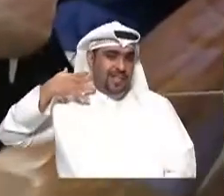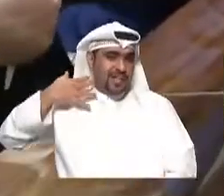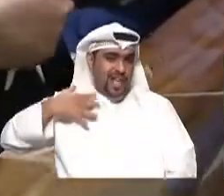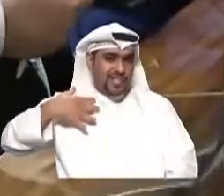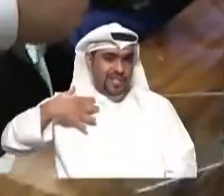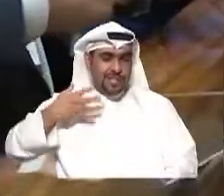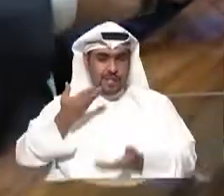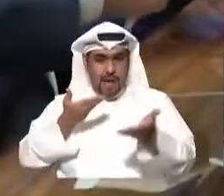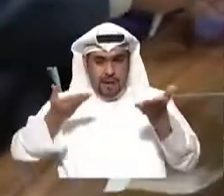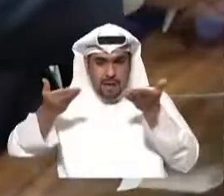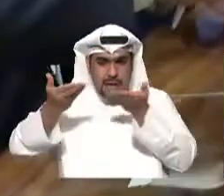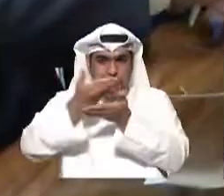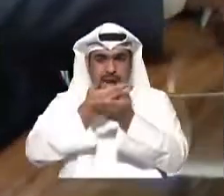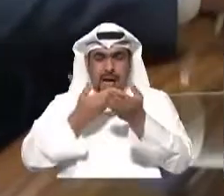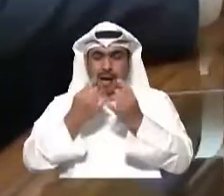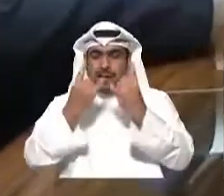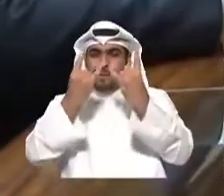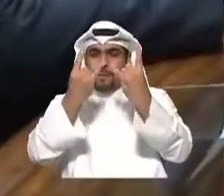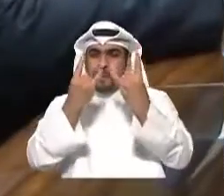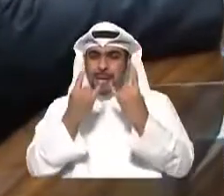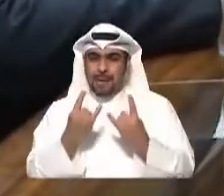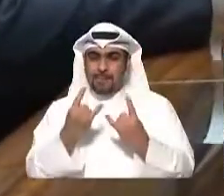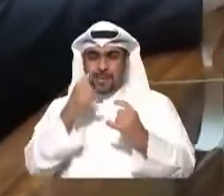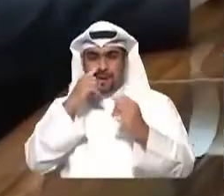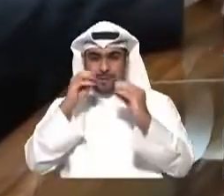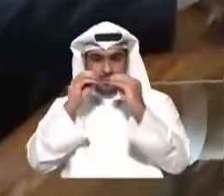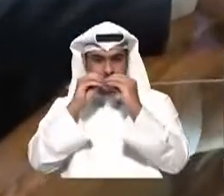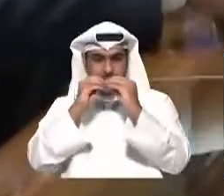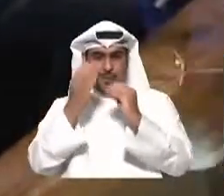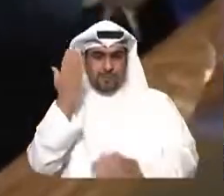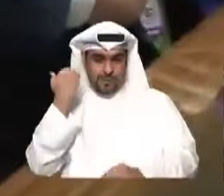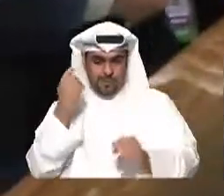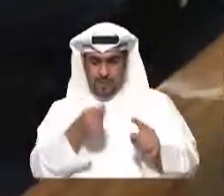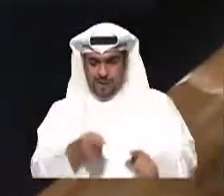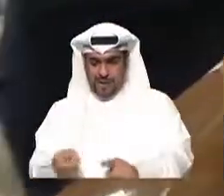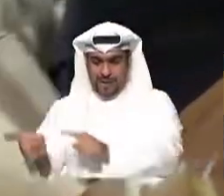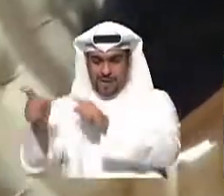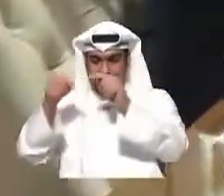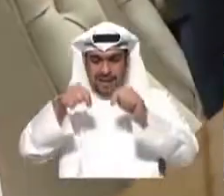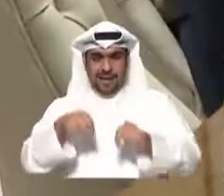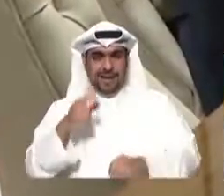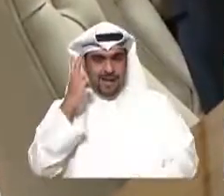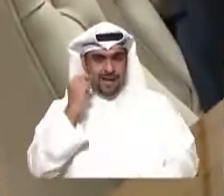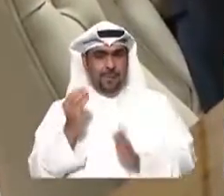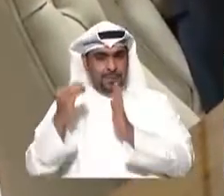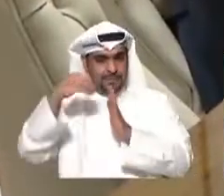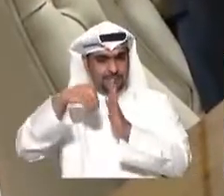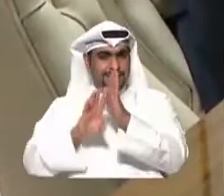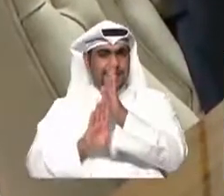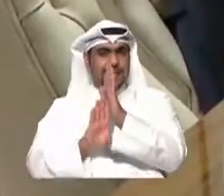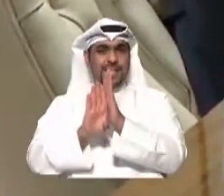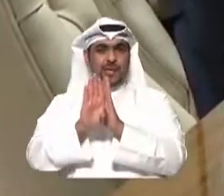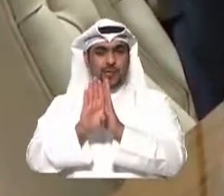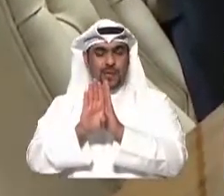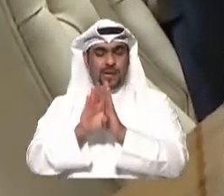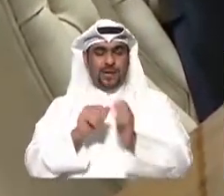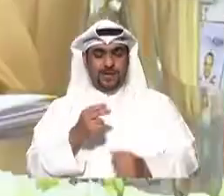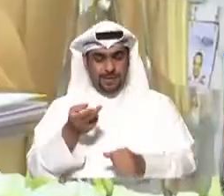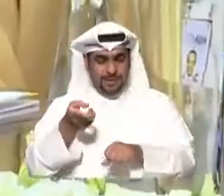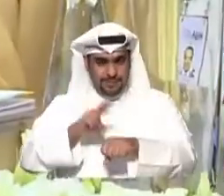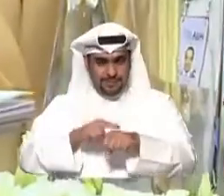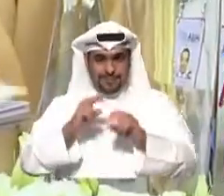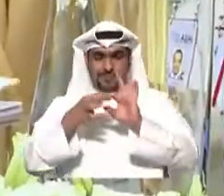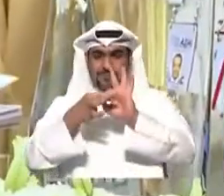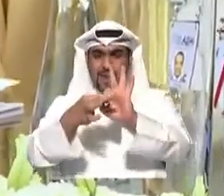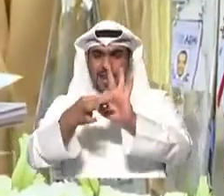الطاجكية وسبل تعزيزها وتطويرها في مختلف المجالات، إضافة إلى مناقشة آخر المستجدات